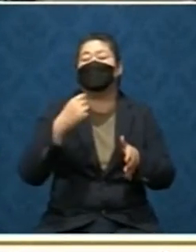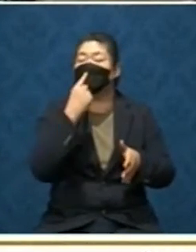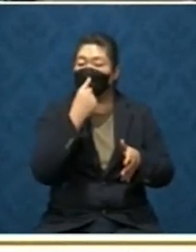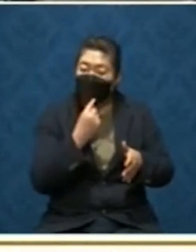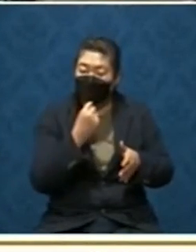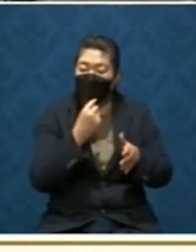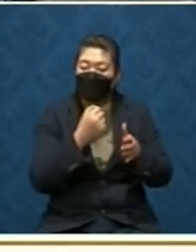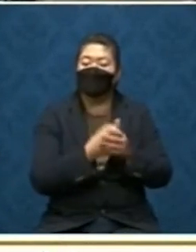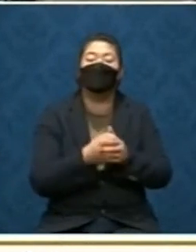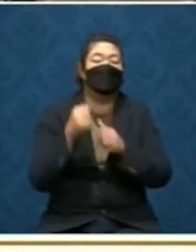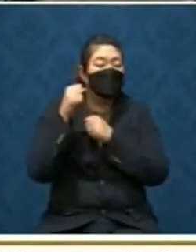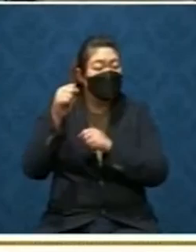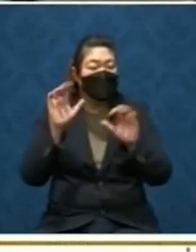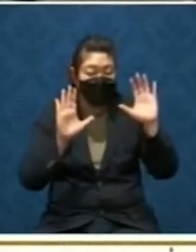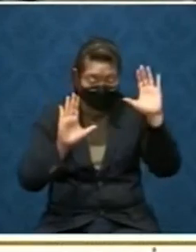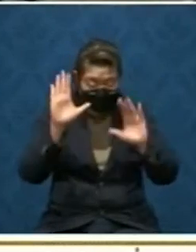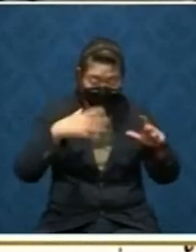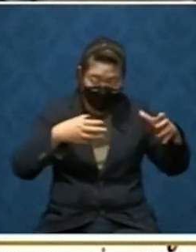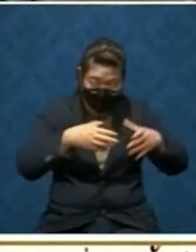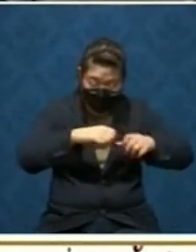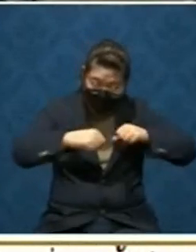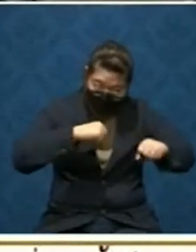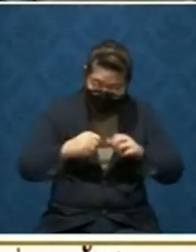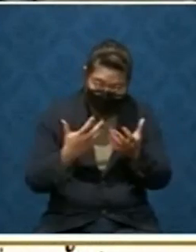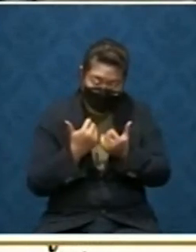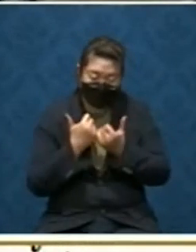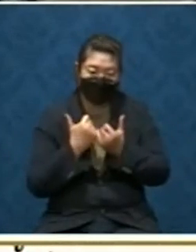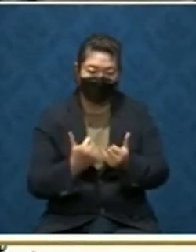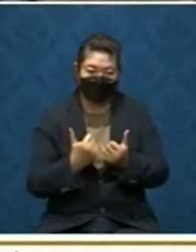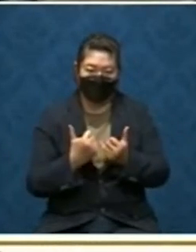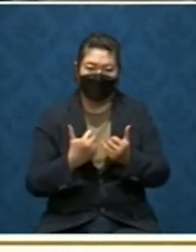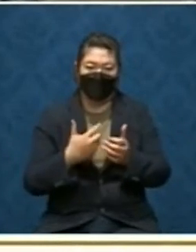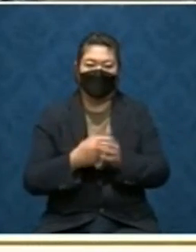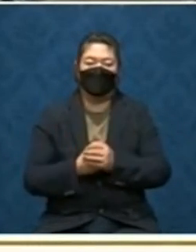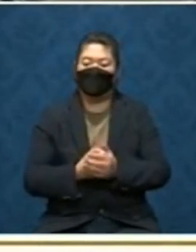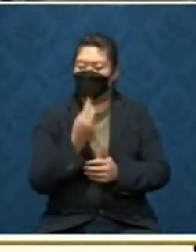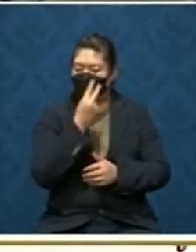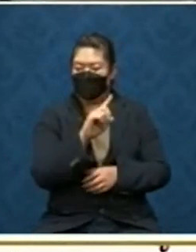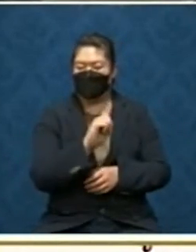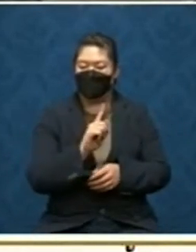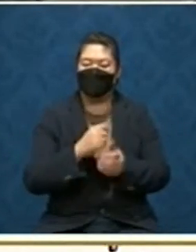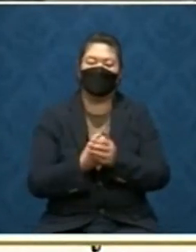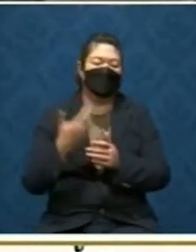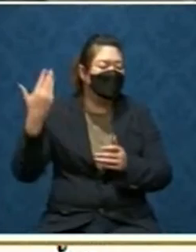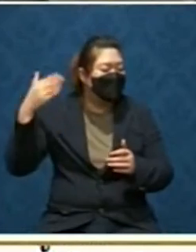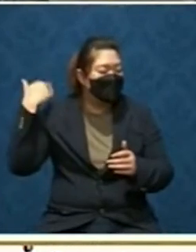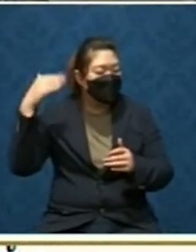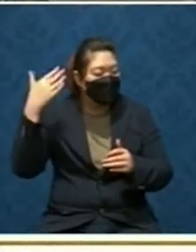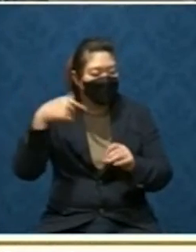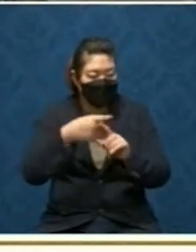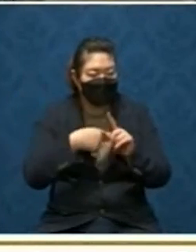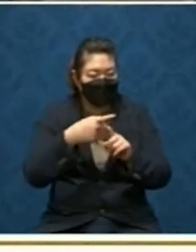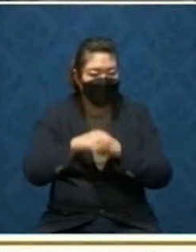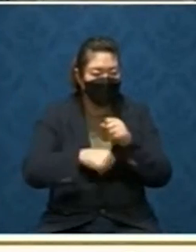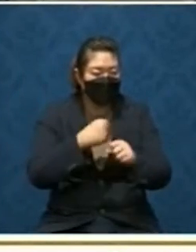ต่อสู้เพื่อประชาธิปไตยของคนหนุ่มสาวในปัจจุบันซึ่งนั่นแสดงให้เห็นว่าผ่านมากว่า90ปีค่ะประเทศไท